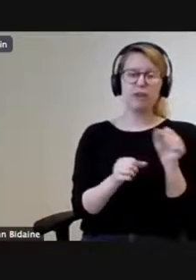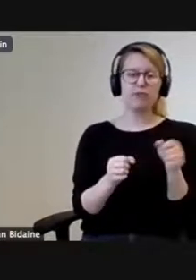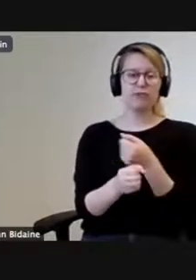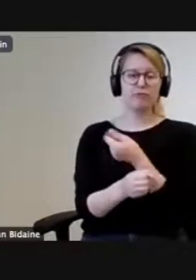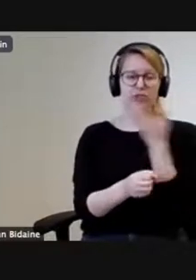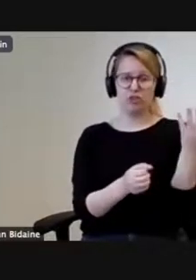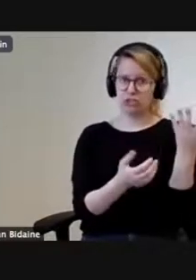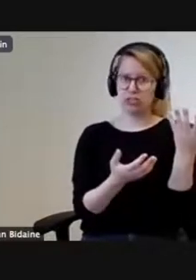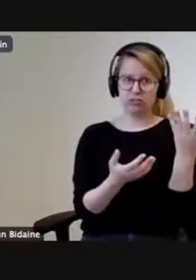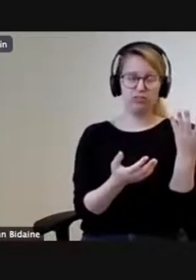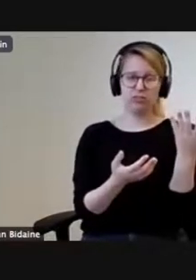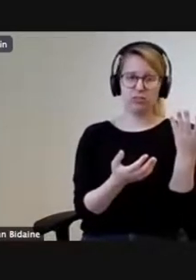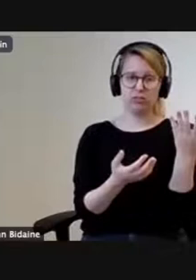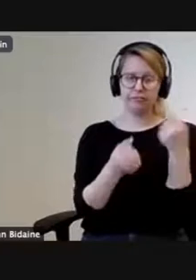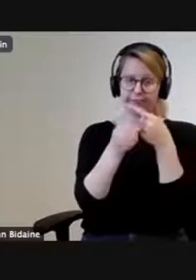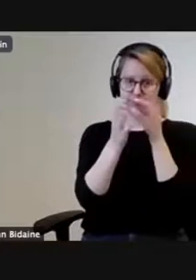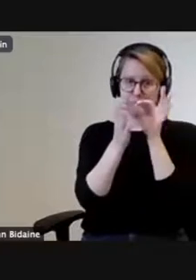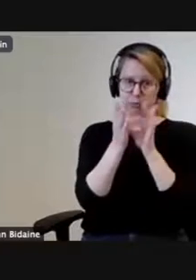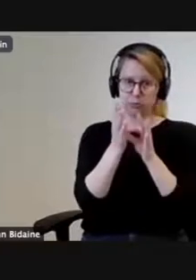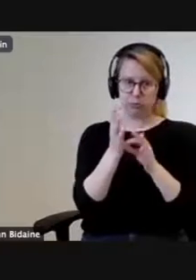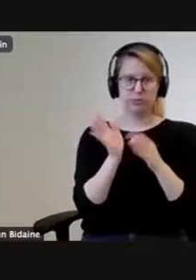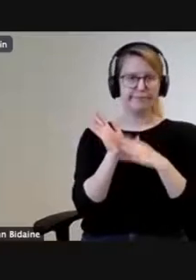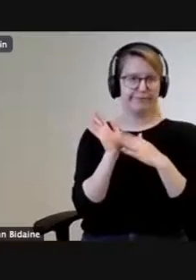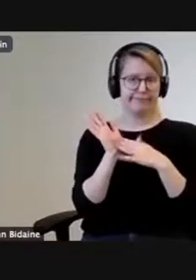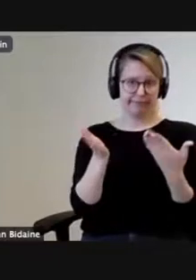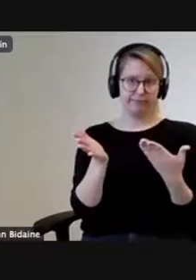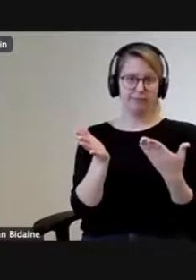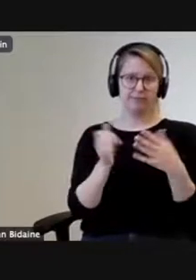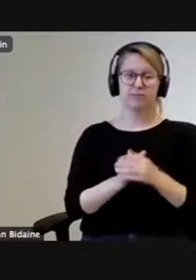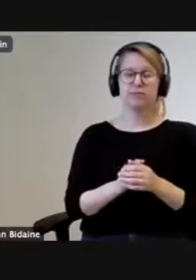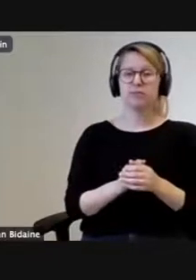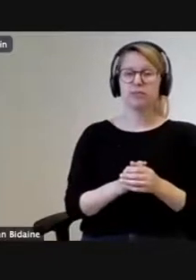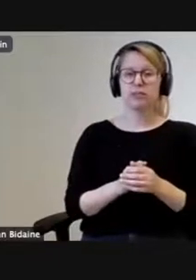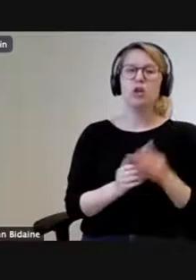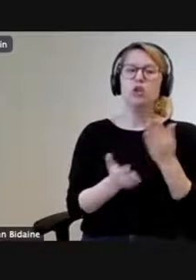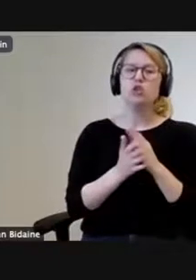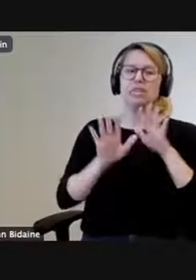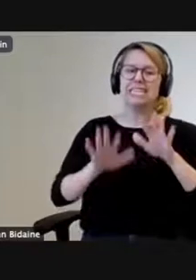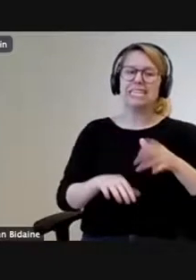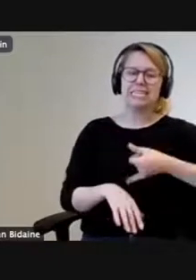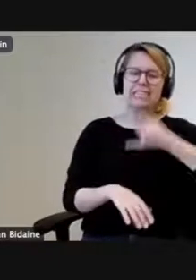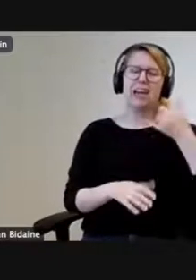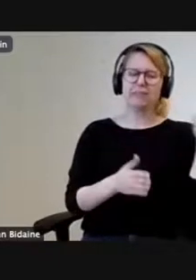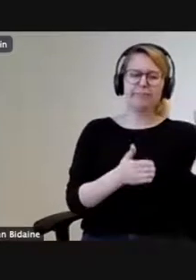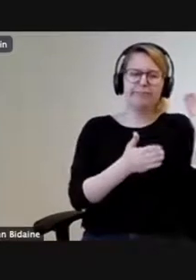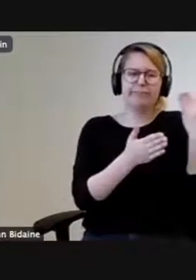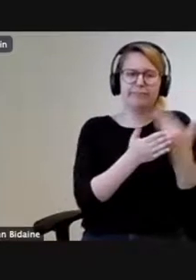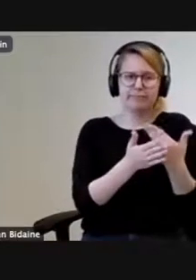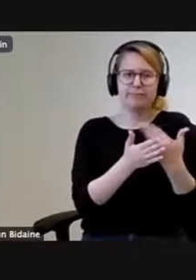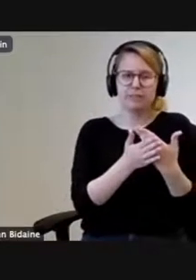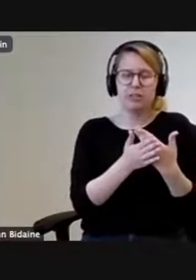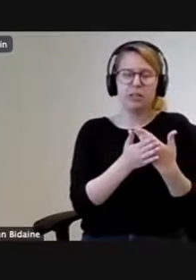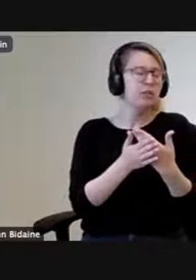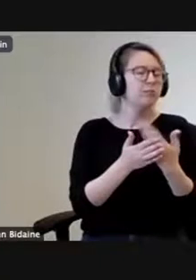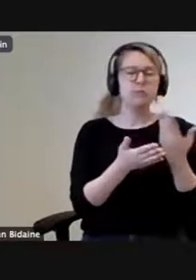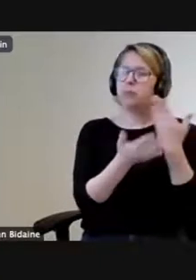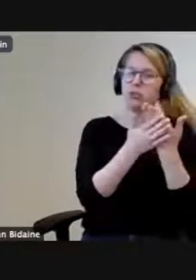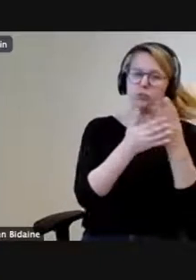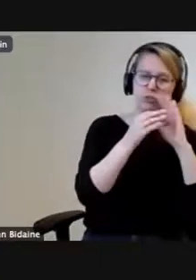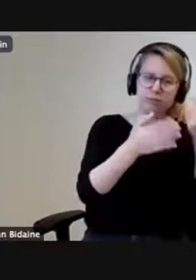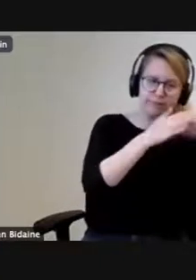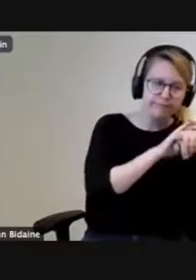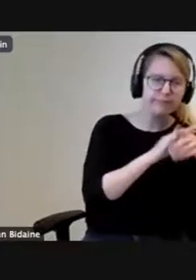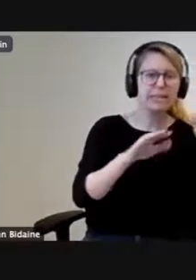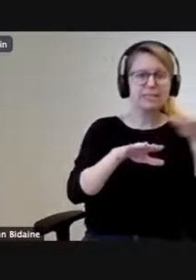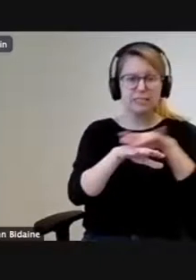avait abouti à des résultats tout à fait significatifs en matière, par exemple, d'accessibilité, de sensibilisation, de campagne, mais qu'il restait des